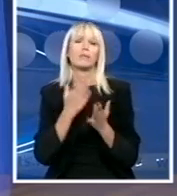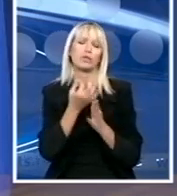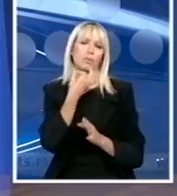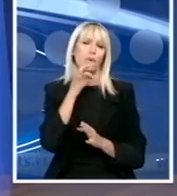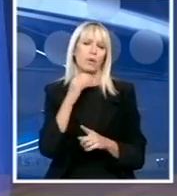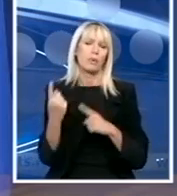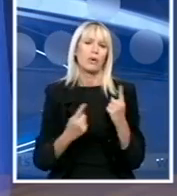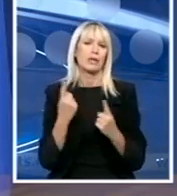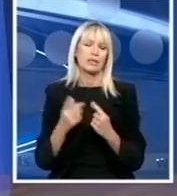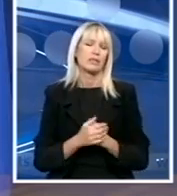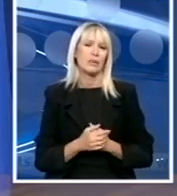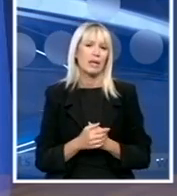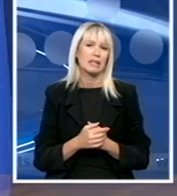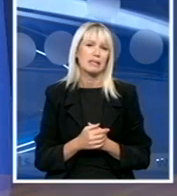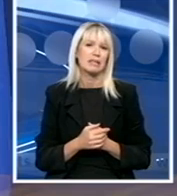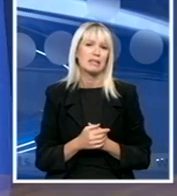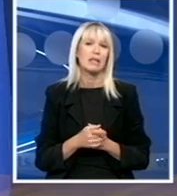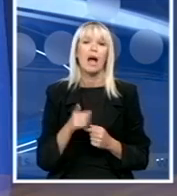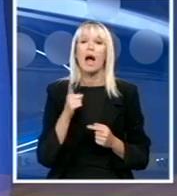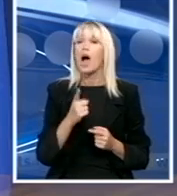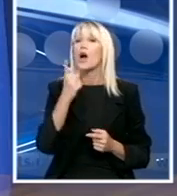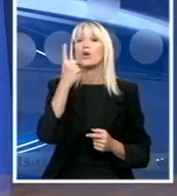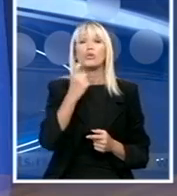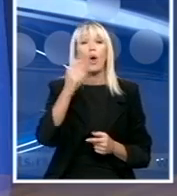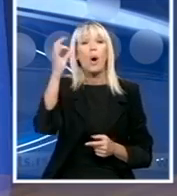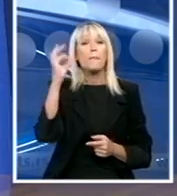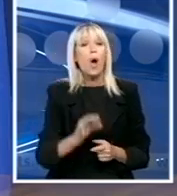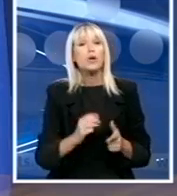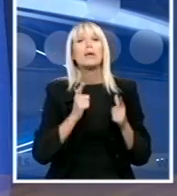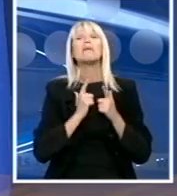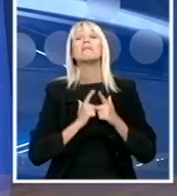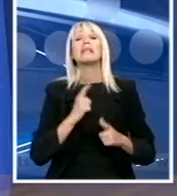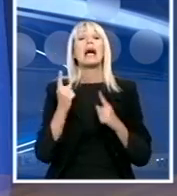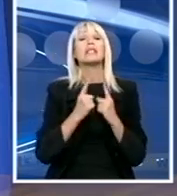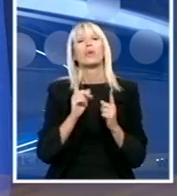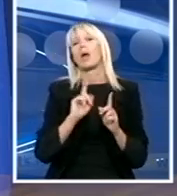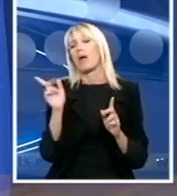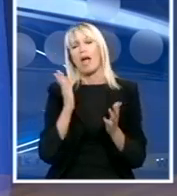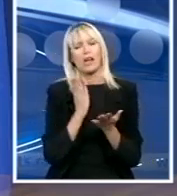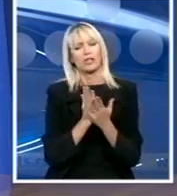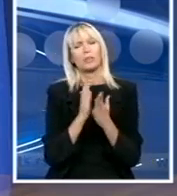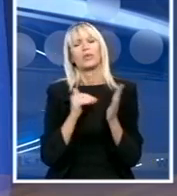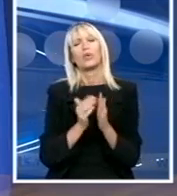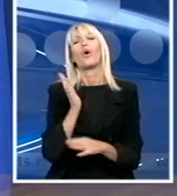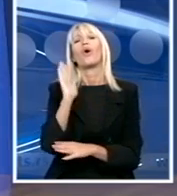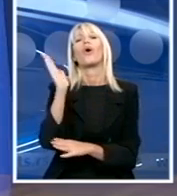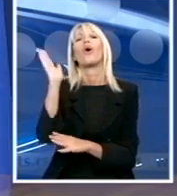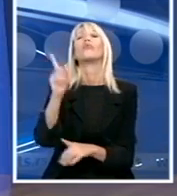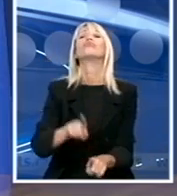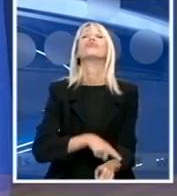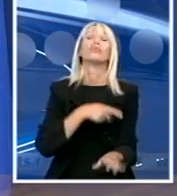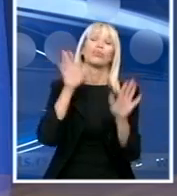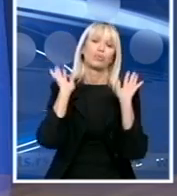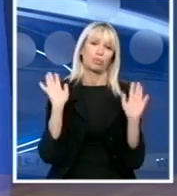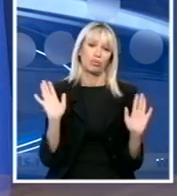biti potpuno mirna još dugo vreme da možemo potpuno slobodno i mirno se ponašati. Mi treba se naviknemo